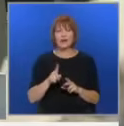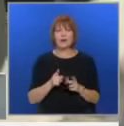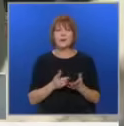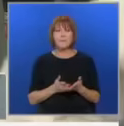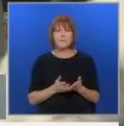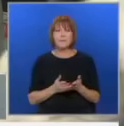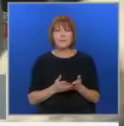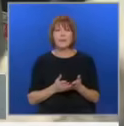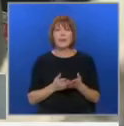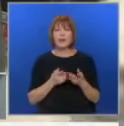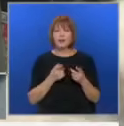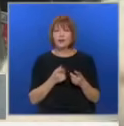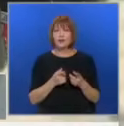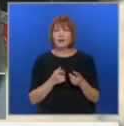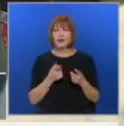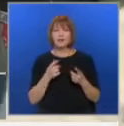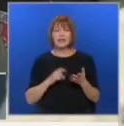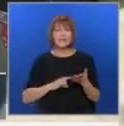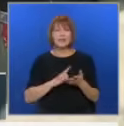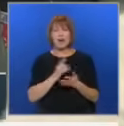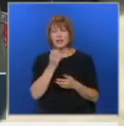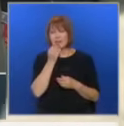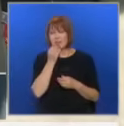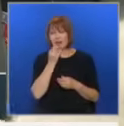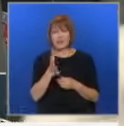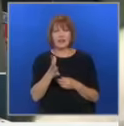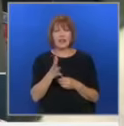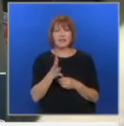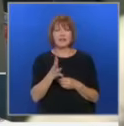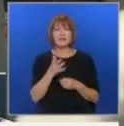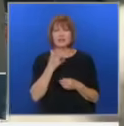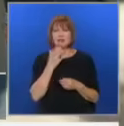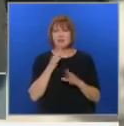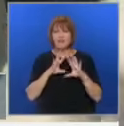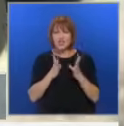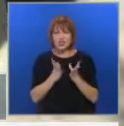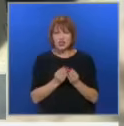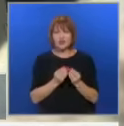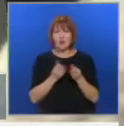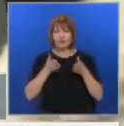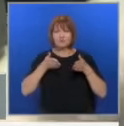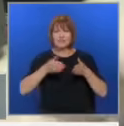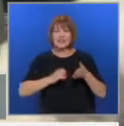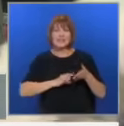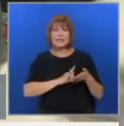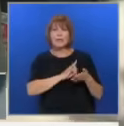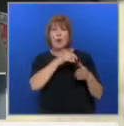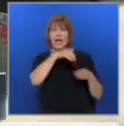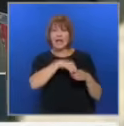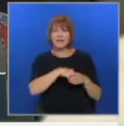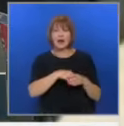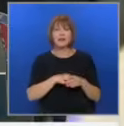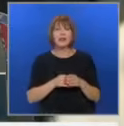дори превъзхожда реактивните учебни самолети. Има прекрасно авиационно оборудване на борда, симулират се всички